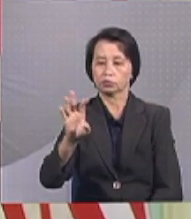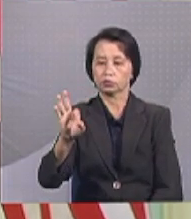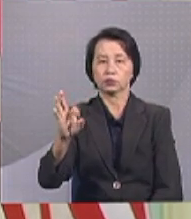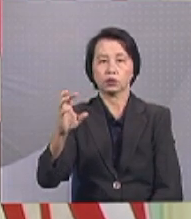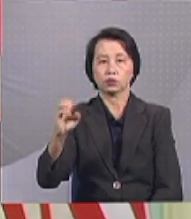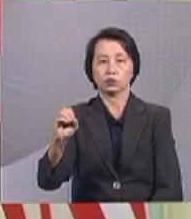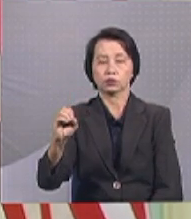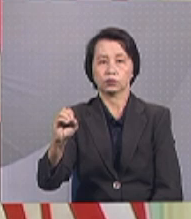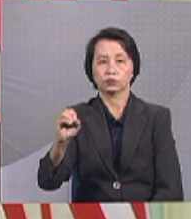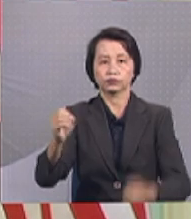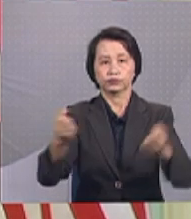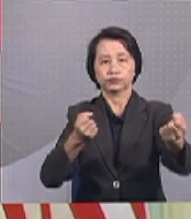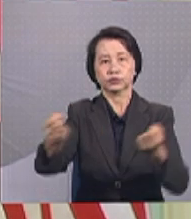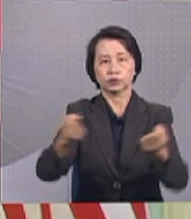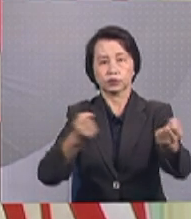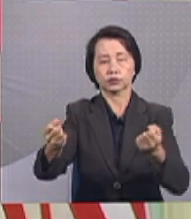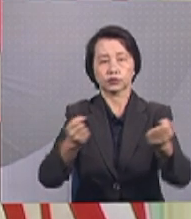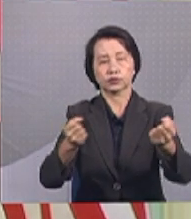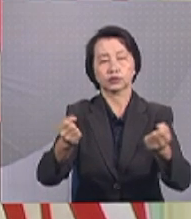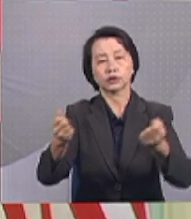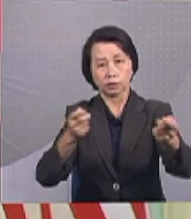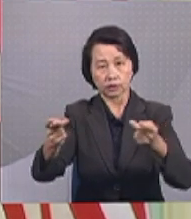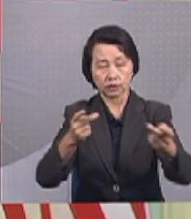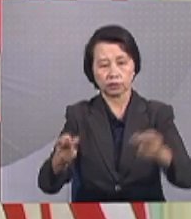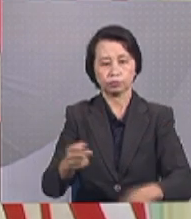28,790 kenderaan persendirian,